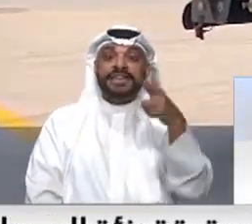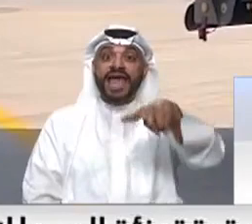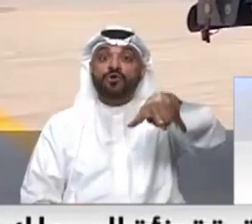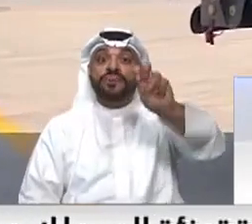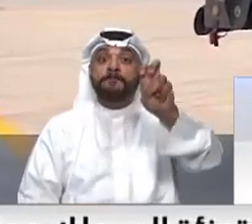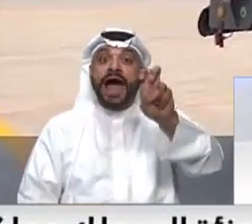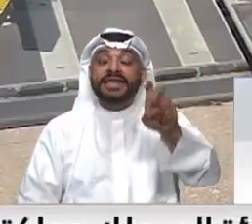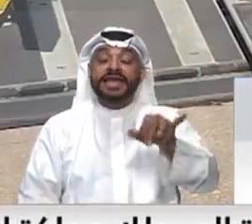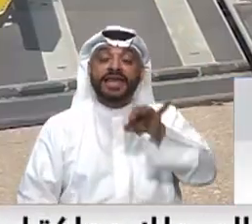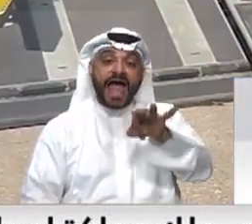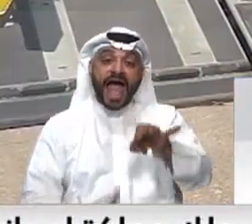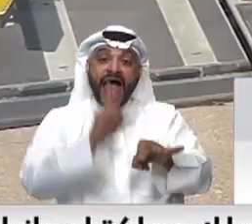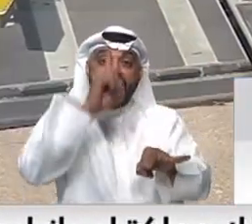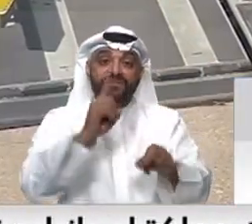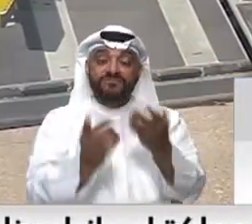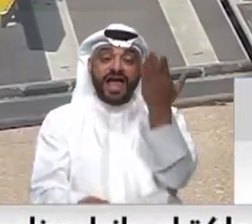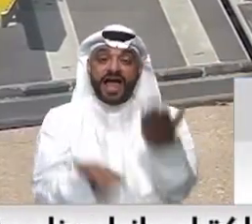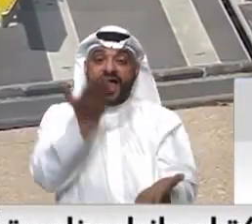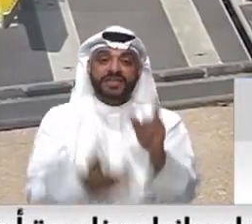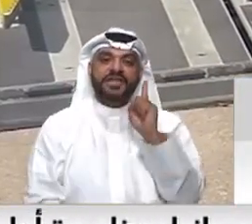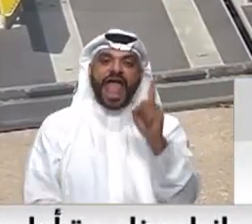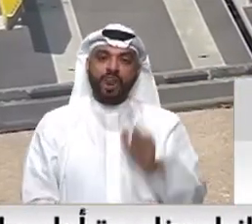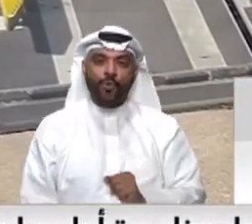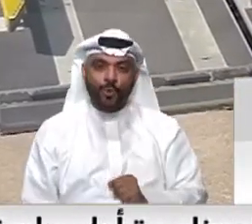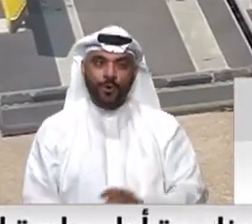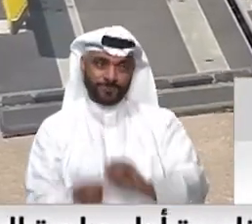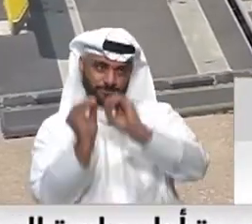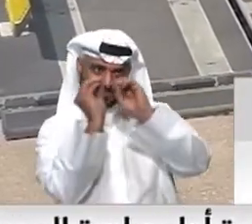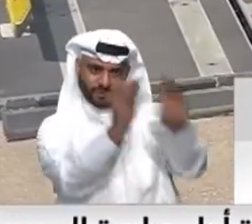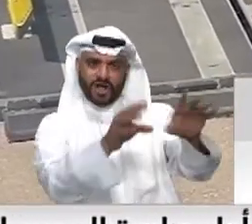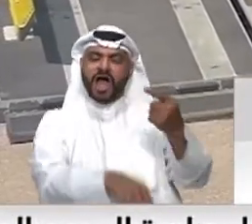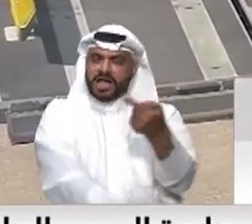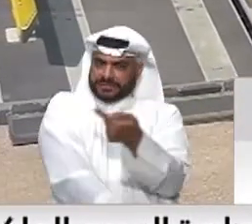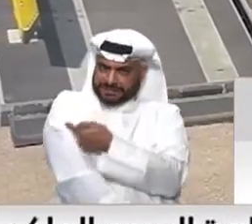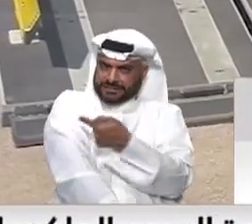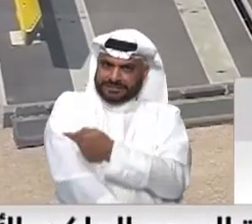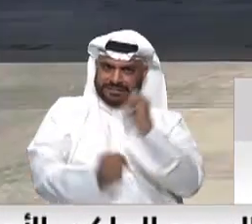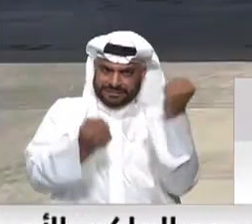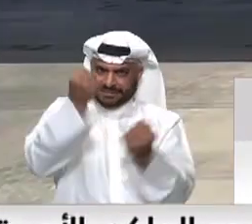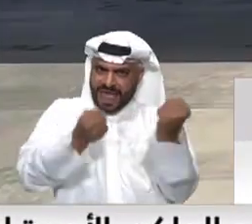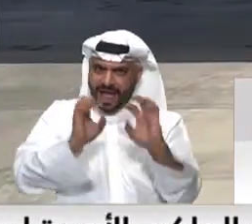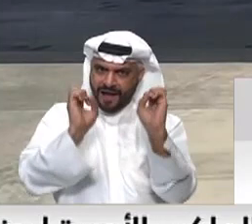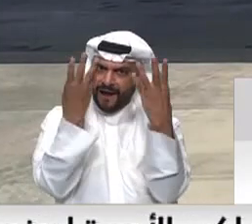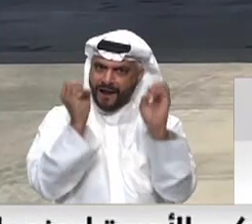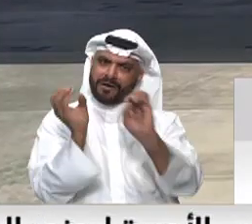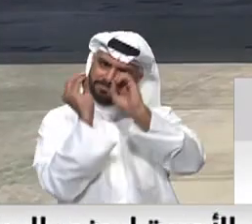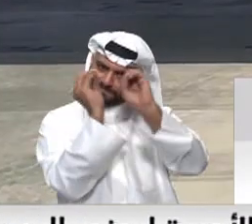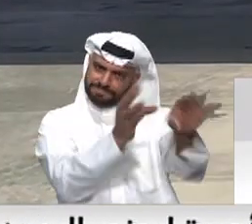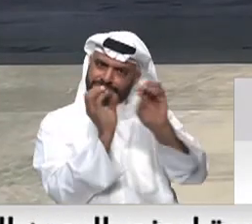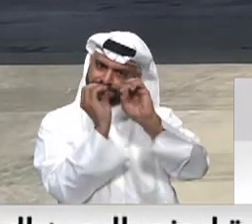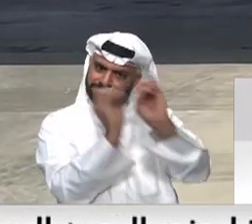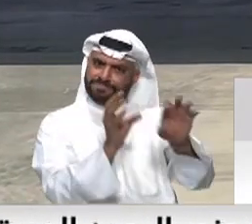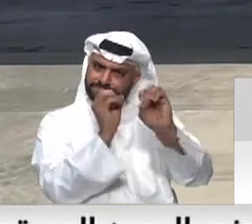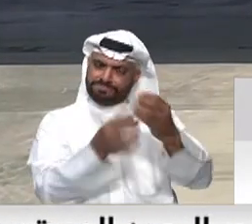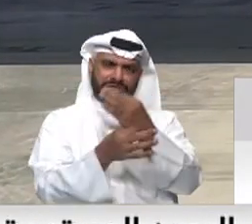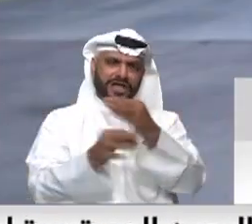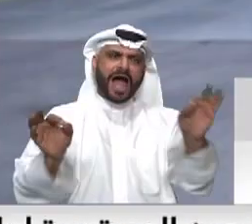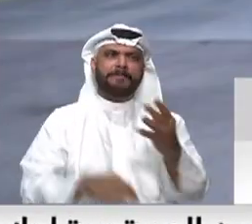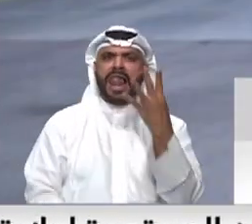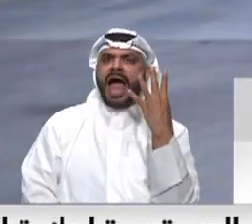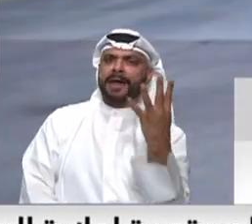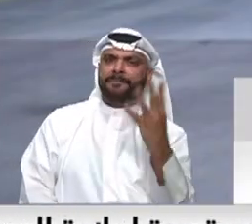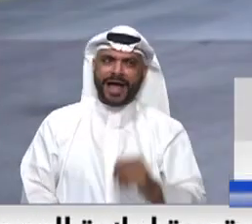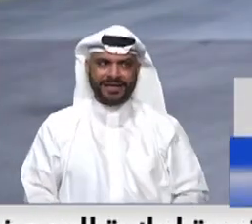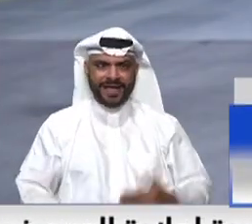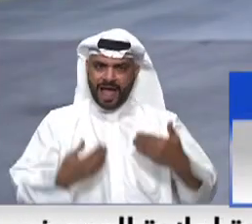المساعدات المتنوعة، وهو ما يعكس تضامن دولة الكويت رسميا وشعبيا وإنسانيا مع القضية الفلسطينية.